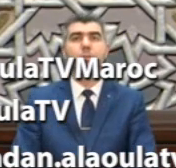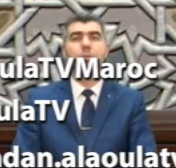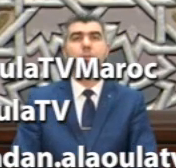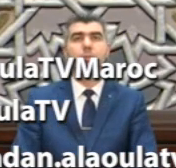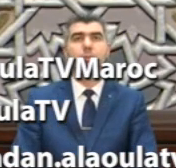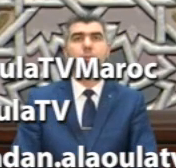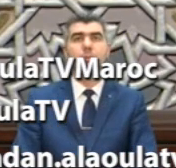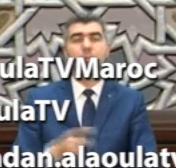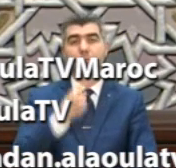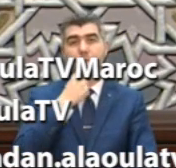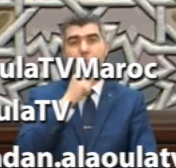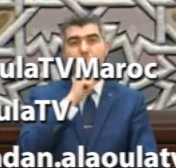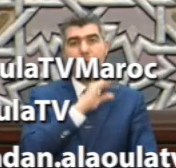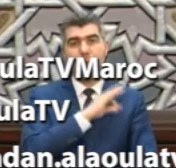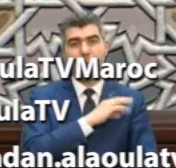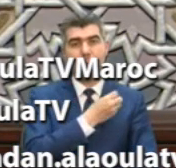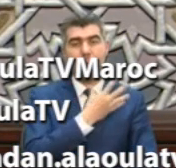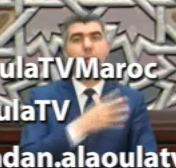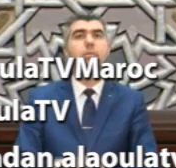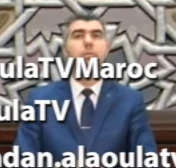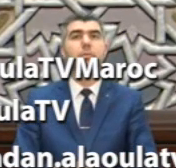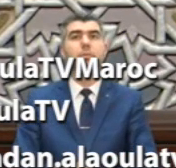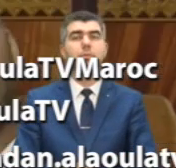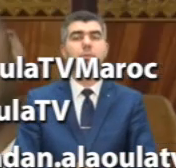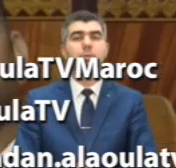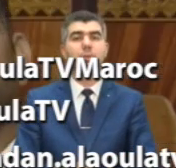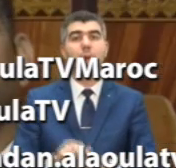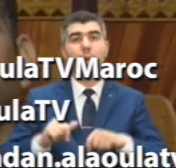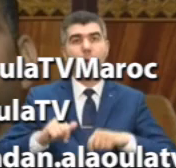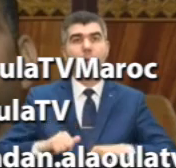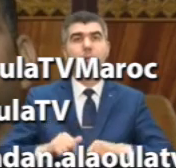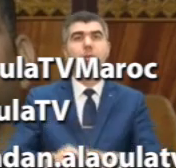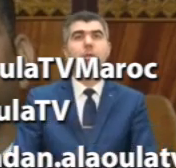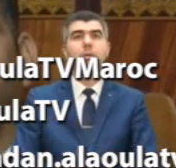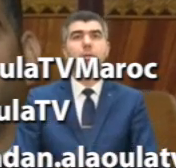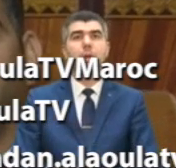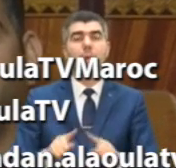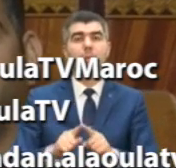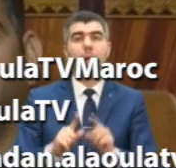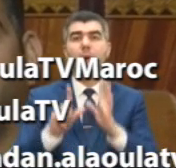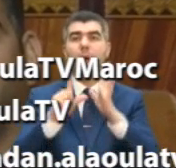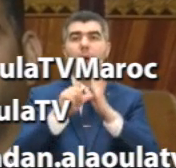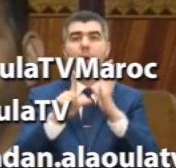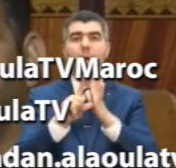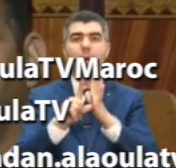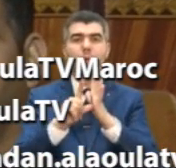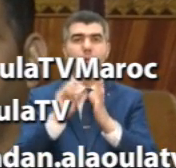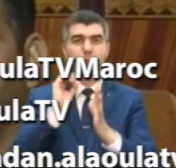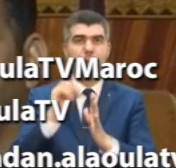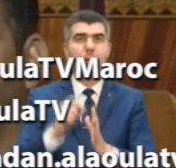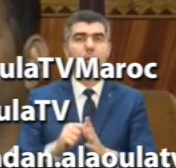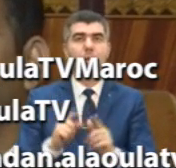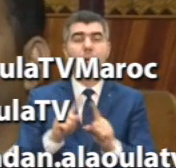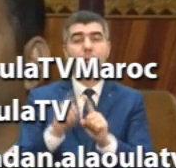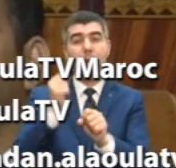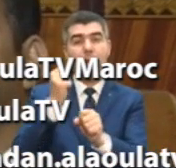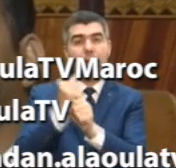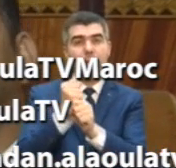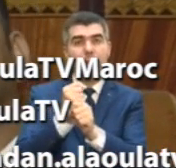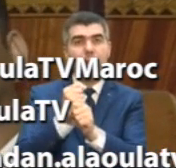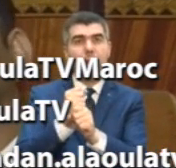بسم الله الرحمن الرحيم. السيد النائب. السيد الوزير، الم يحين الوقت بعد لوضع اطار قانوني لمهام